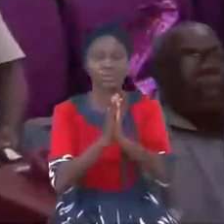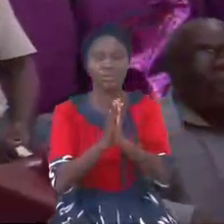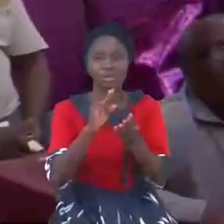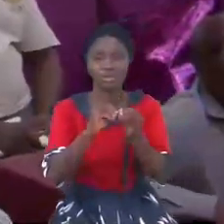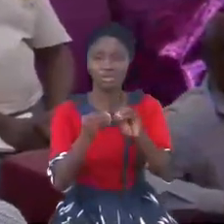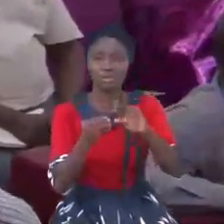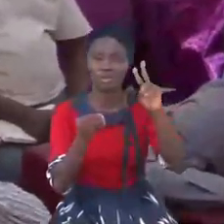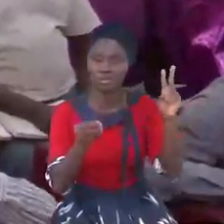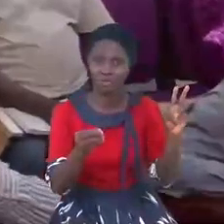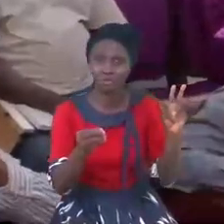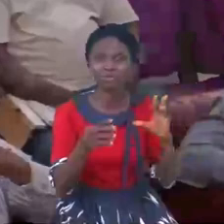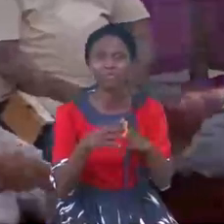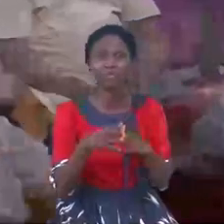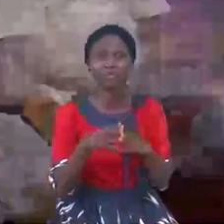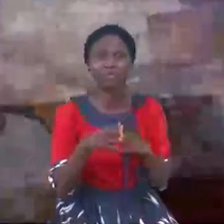ici.